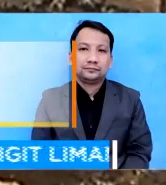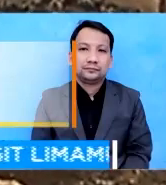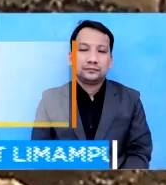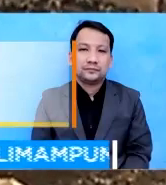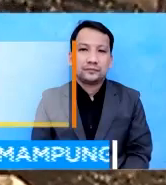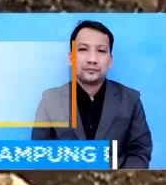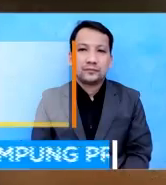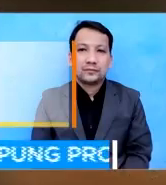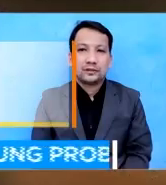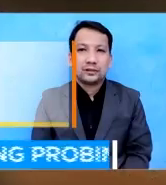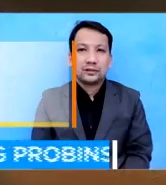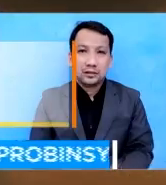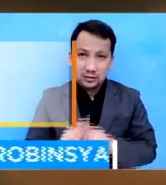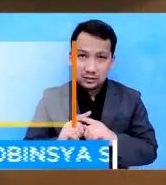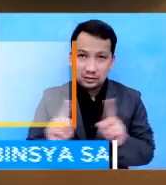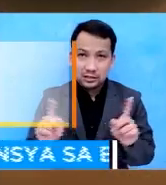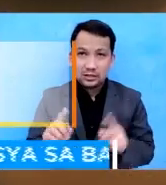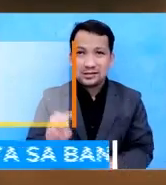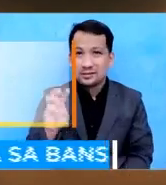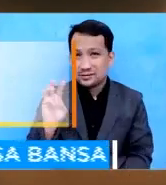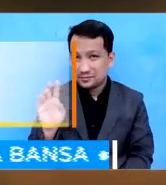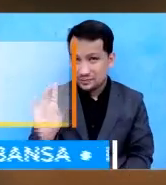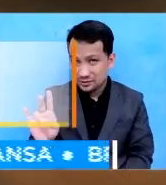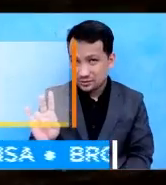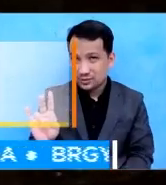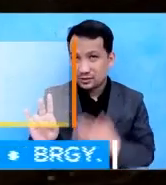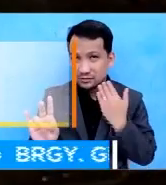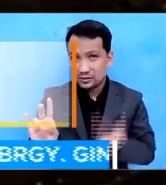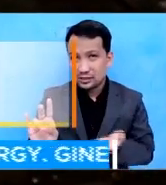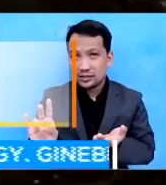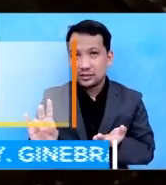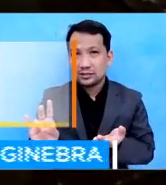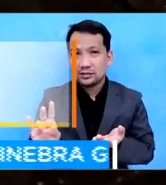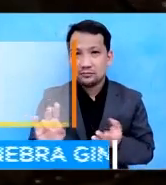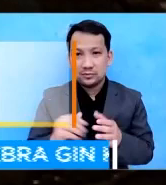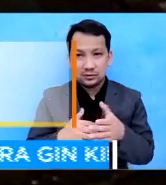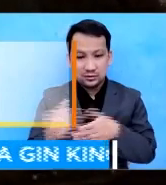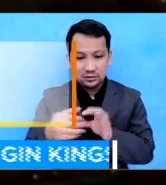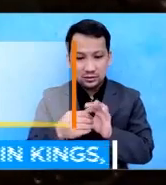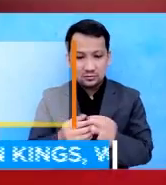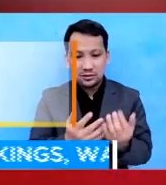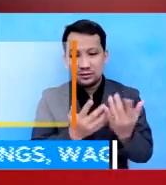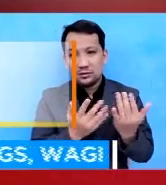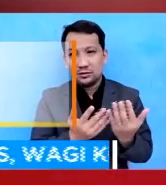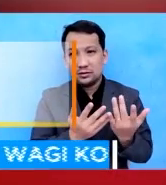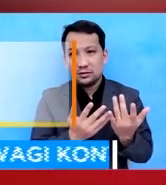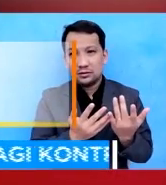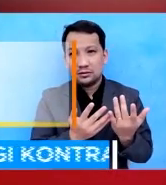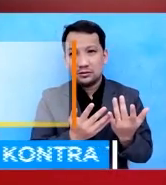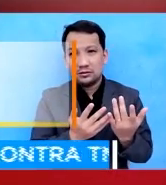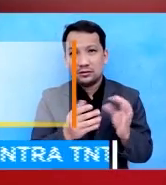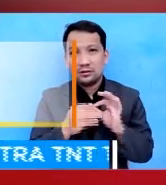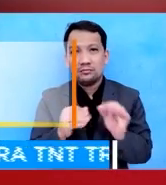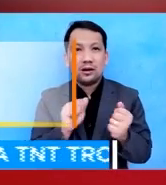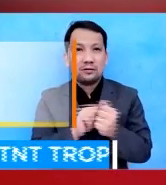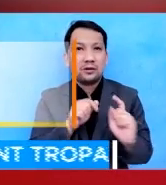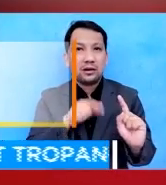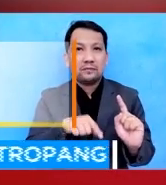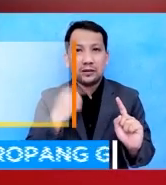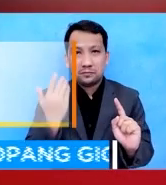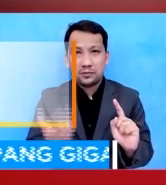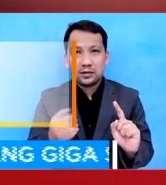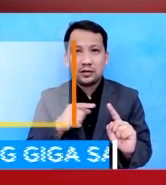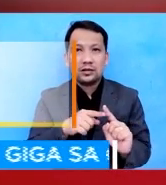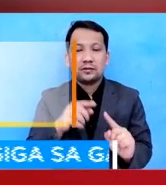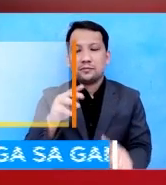ang masaklap pa, aabot sa 7 ang nasawi nang di makalabas sa mga nasunog na bahay. Kabilang sa mga nasawi, si